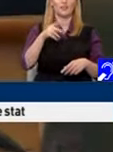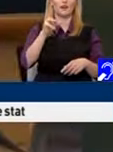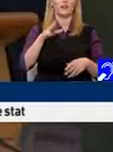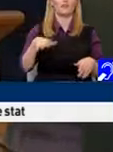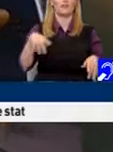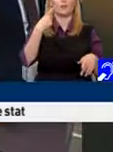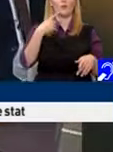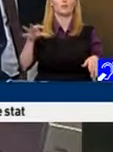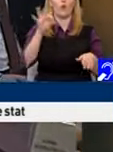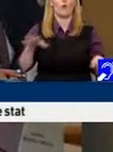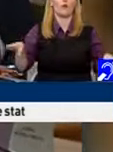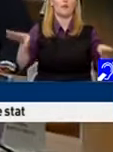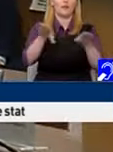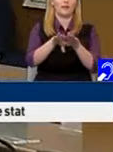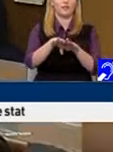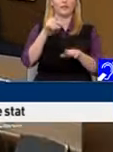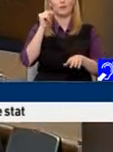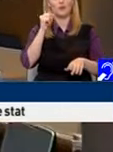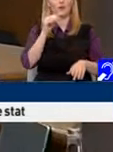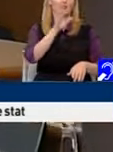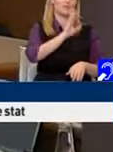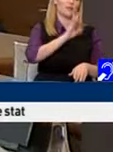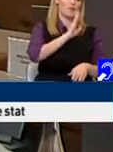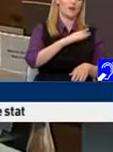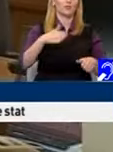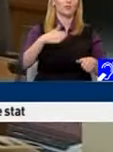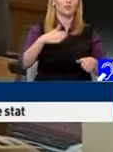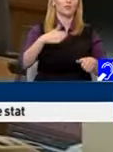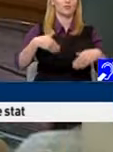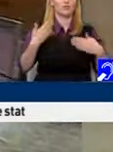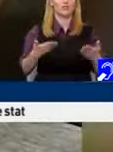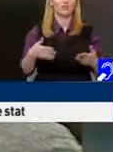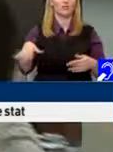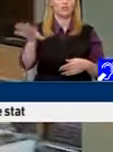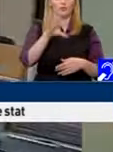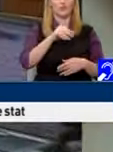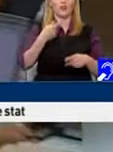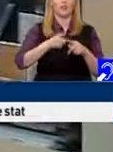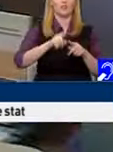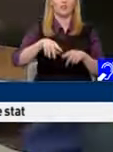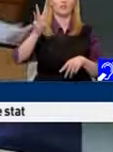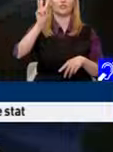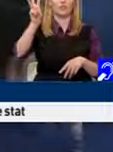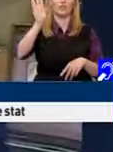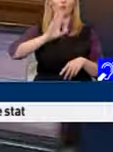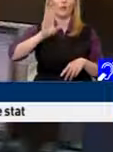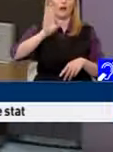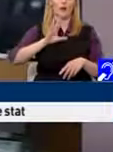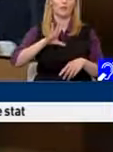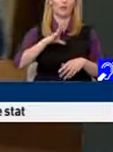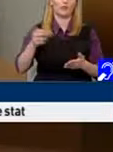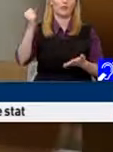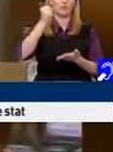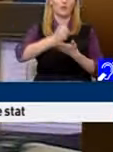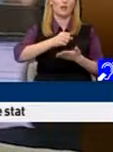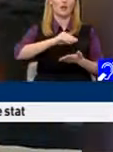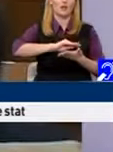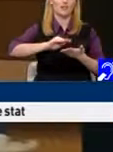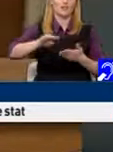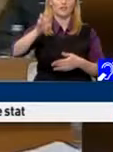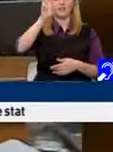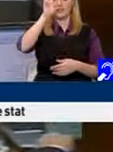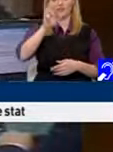gen, vreau să aduc felicitări tuturor celor trei doamne care au fost numite în funcție de secretar de stat